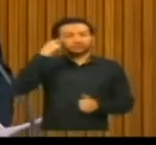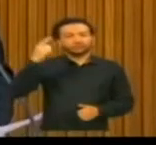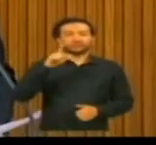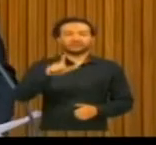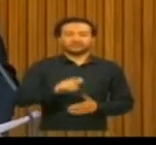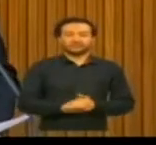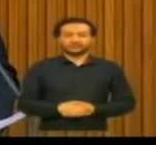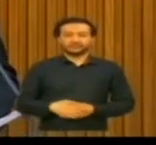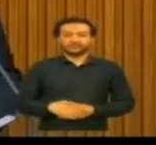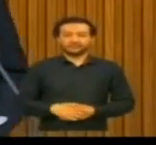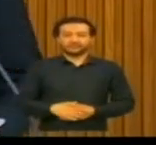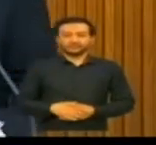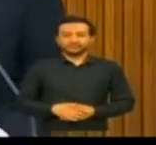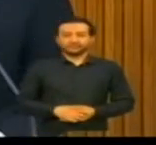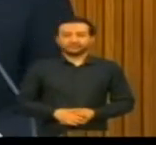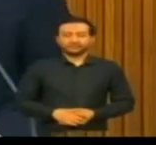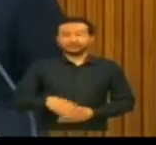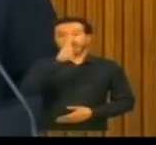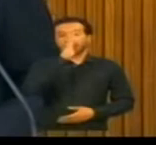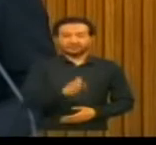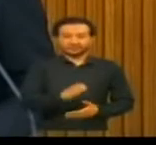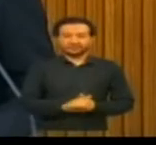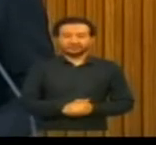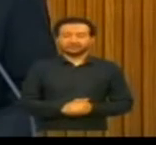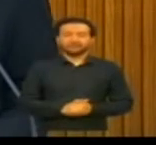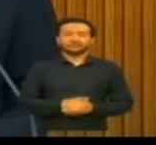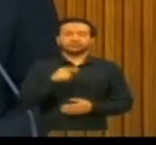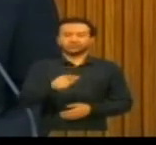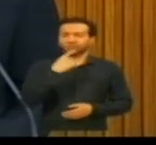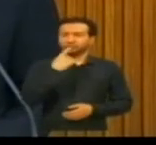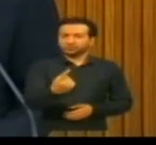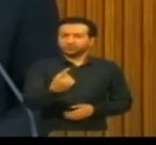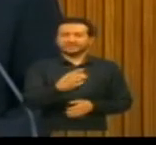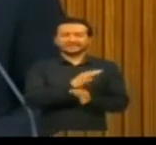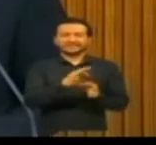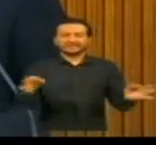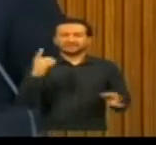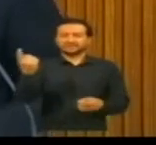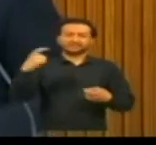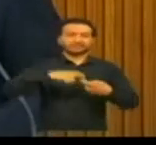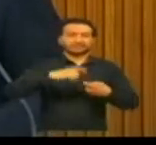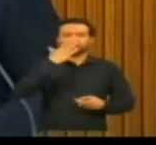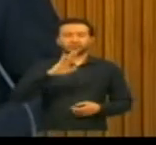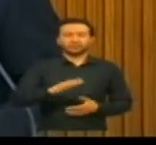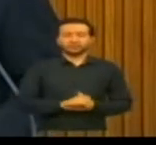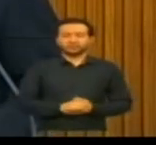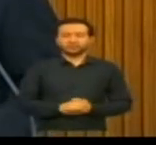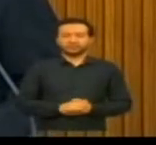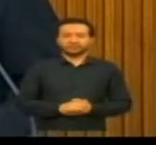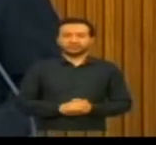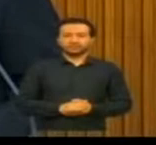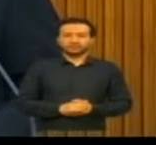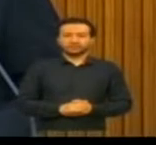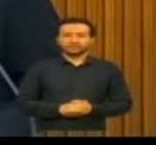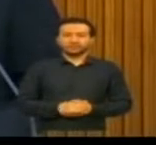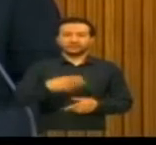zorundayız. Adalet. Bu söylediklerimin hiçbirisinde adalet yoktur.